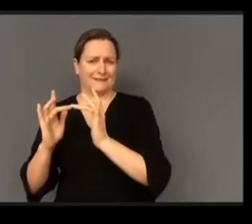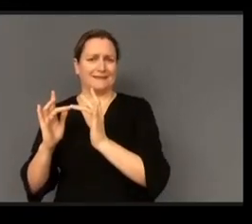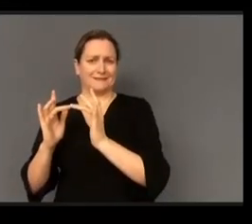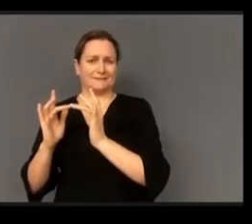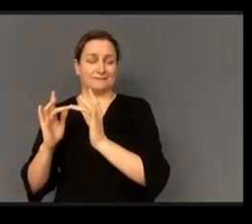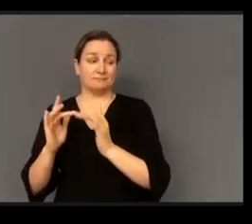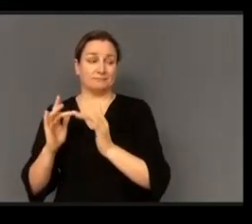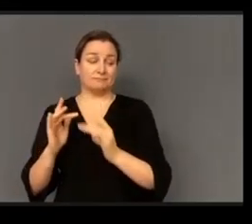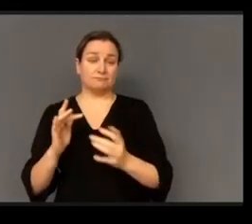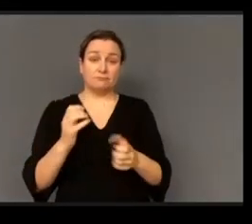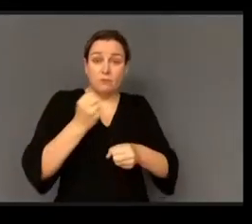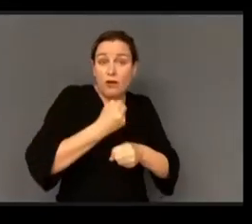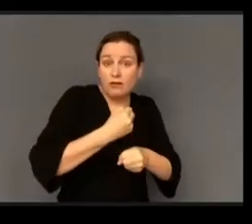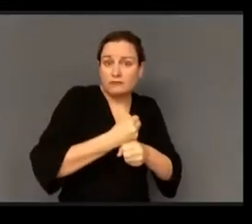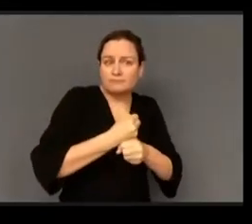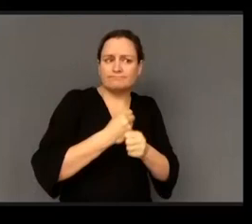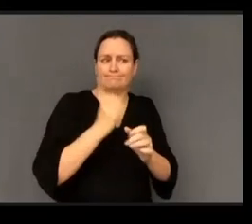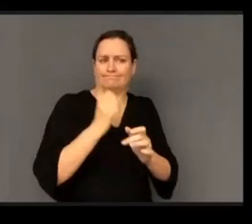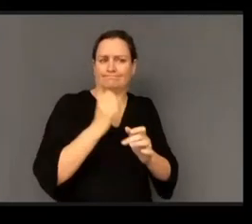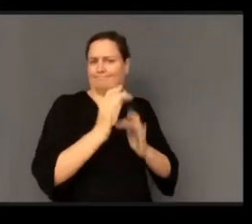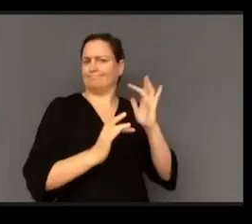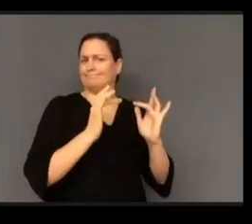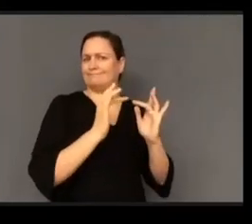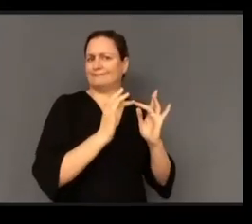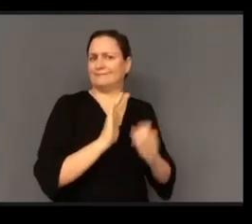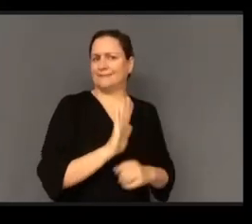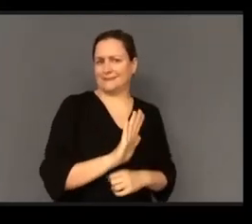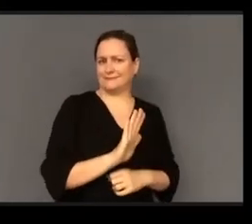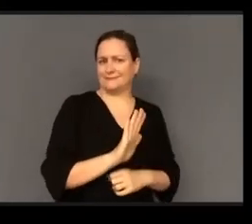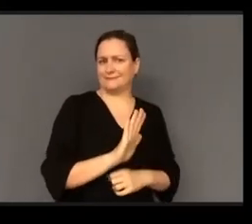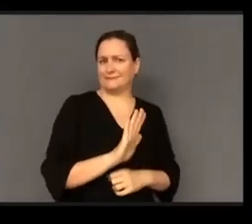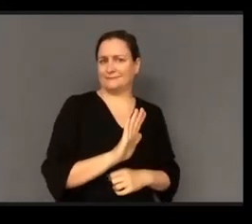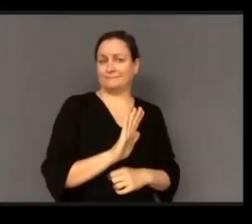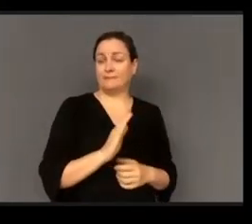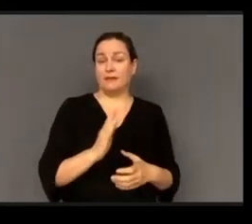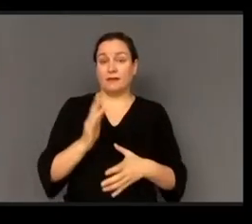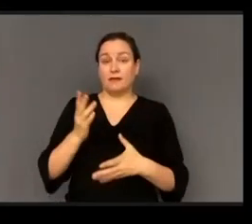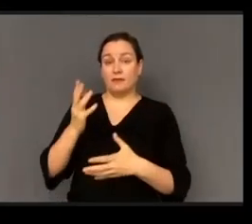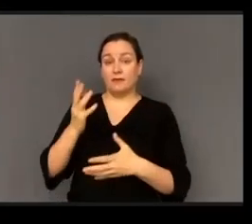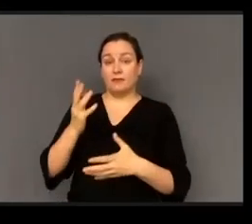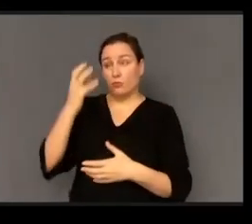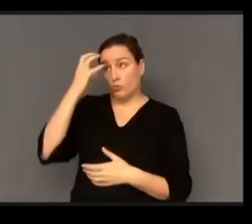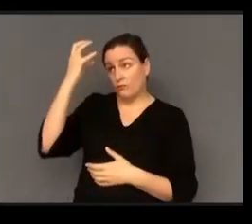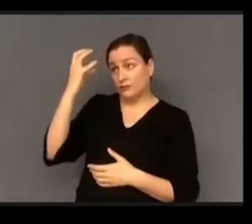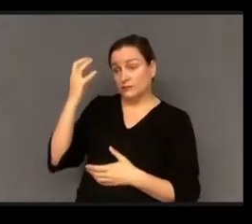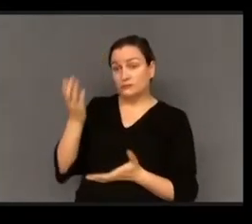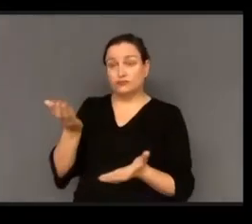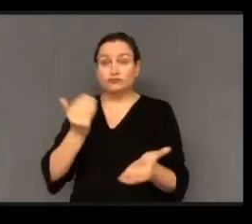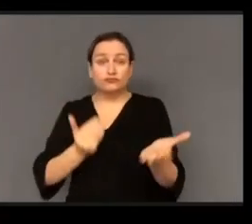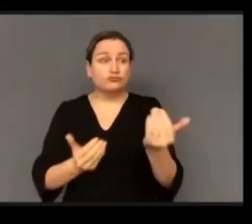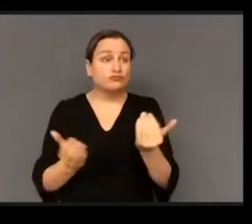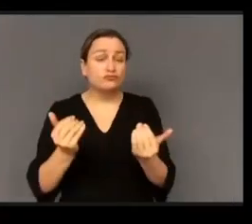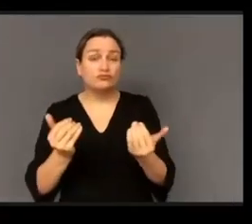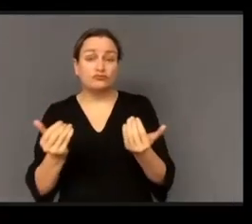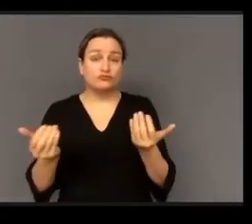且呢，也已经成为民主社会的重要基础。